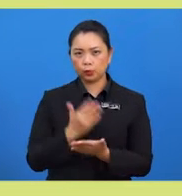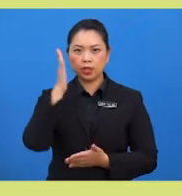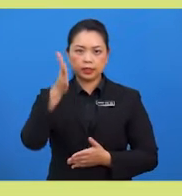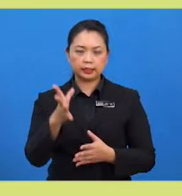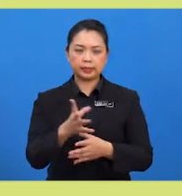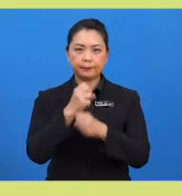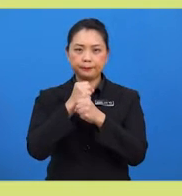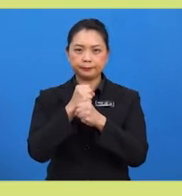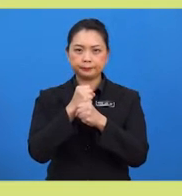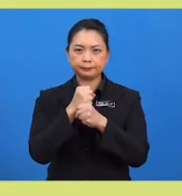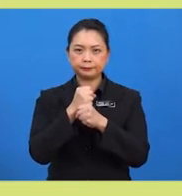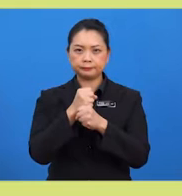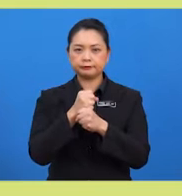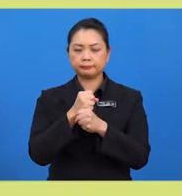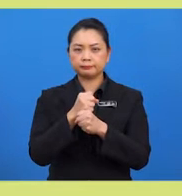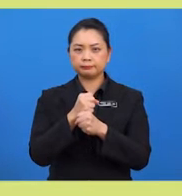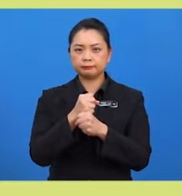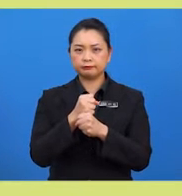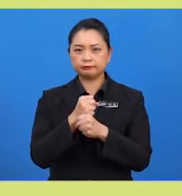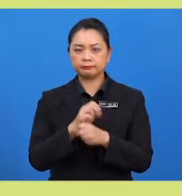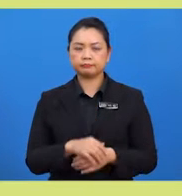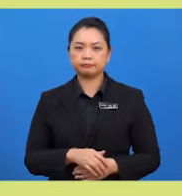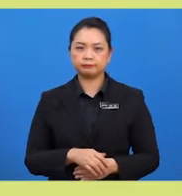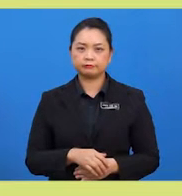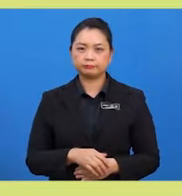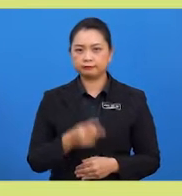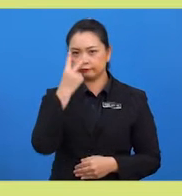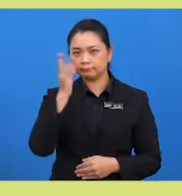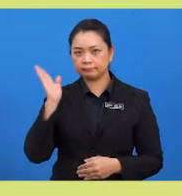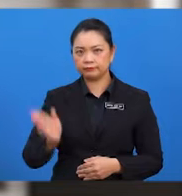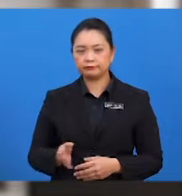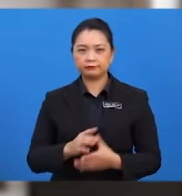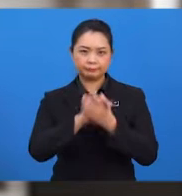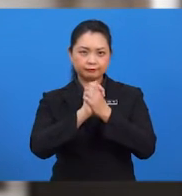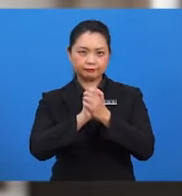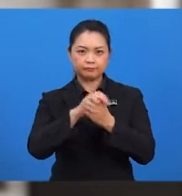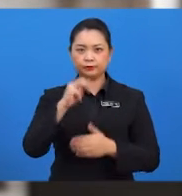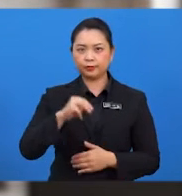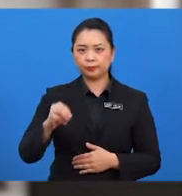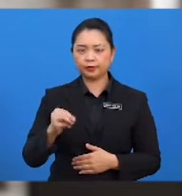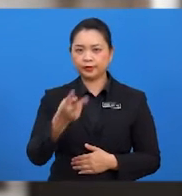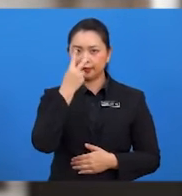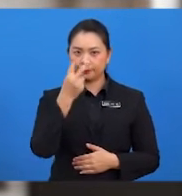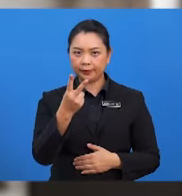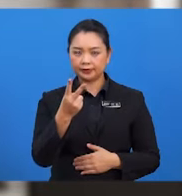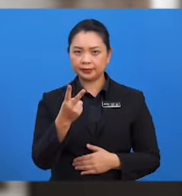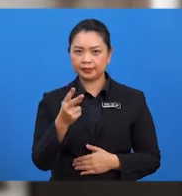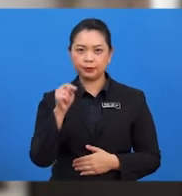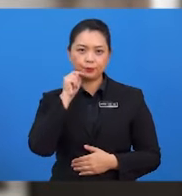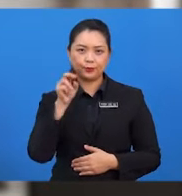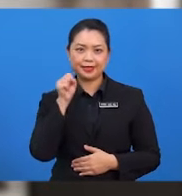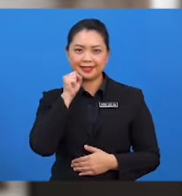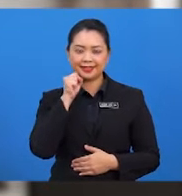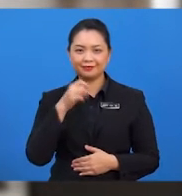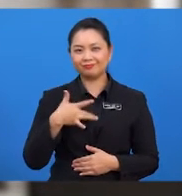untung bersih telah menjadi RM3,954. Tahniah murid-murid. Nampaknya Puan